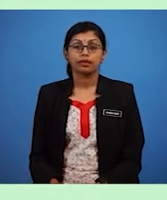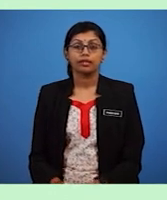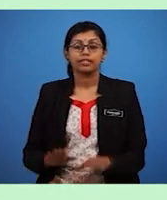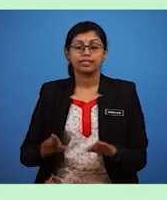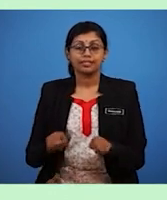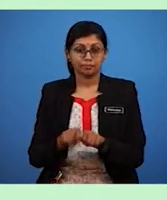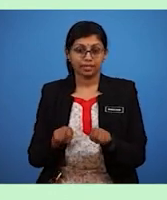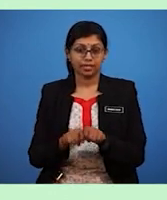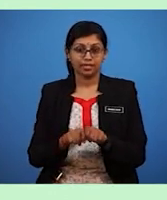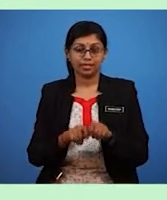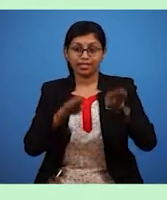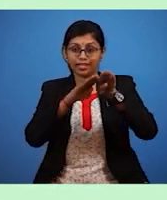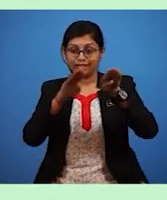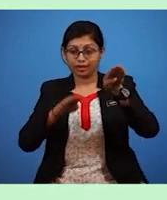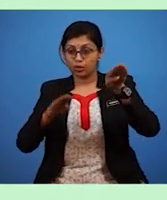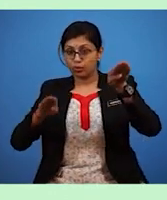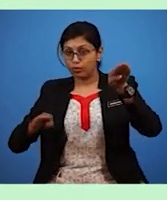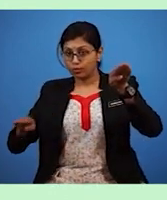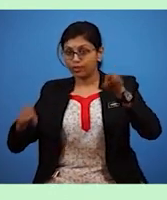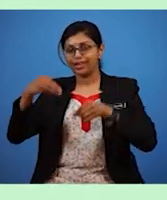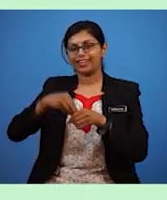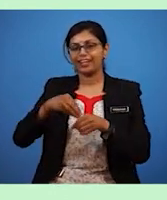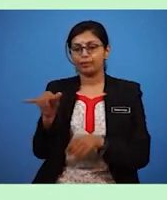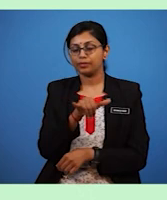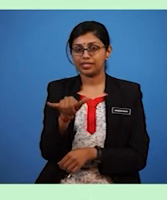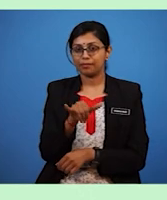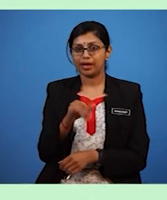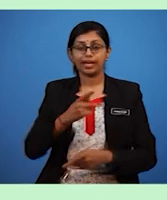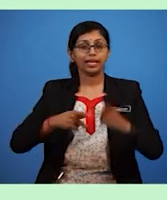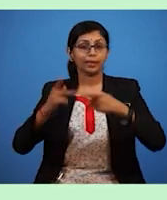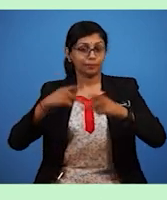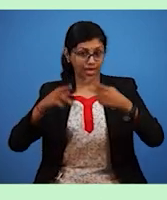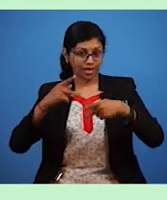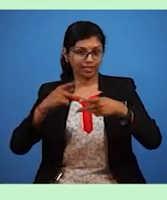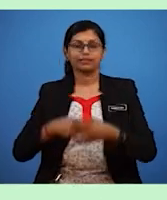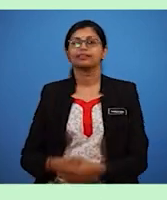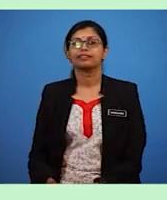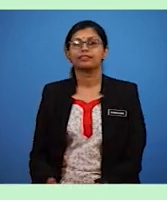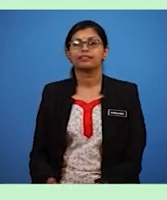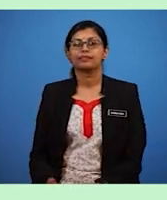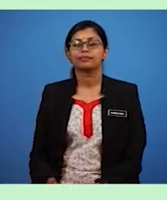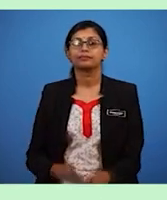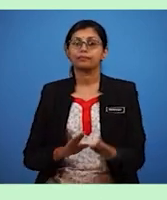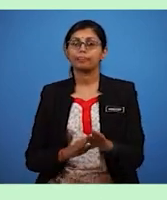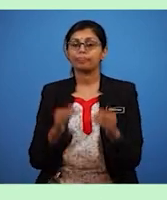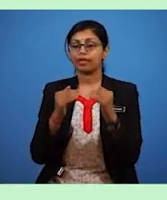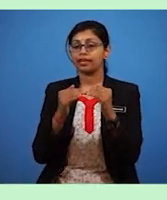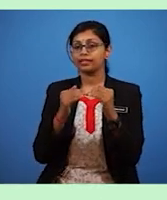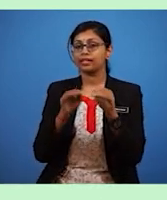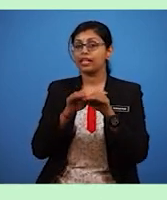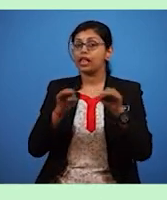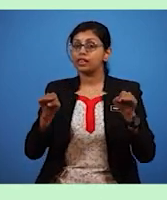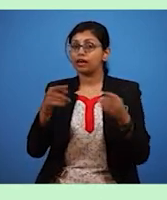urutan dalam persamaan kimia. Pada tahap ini, jika